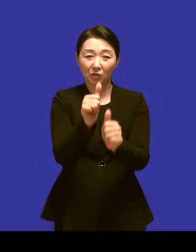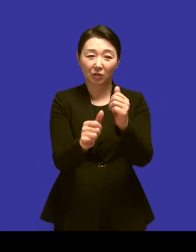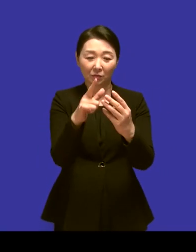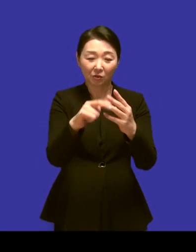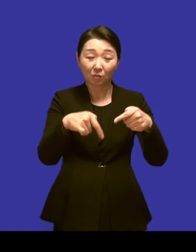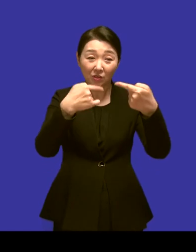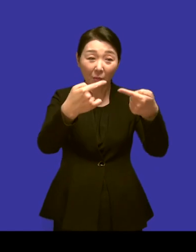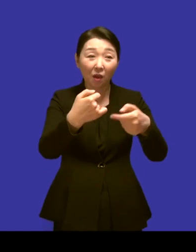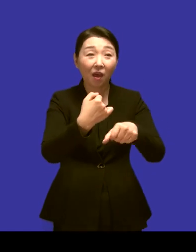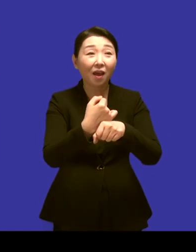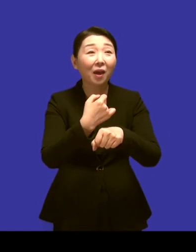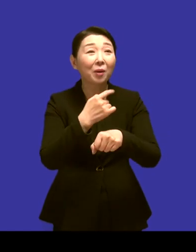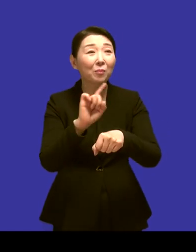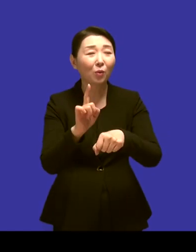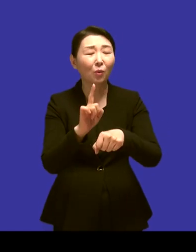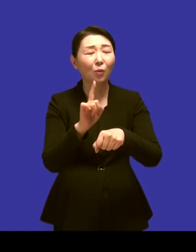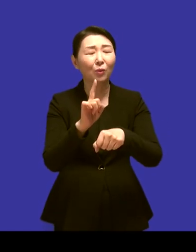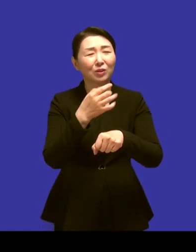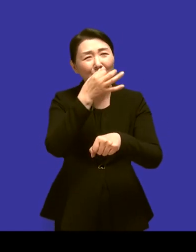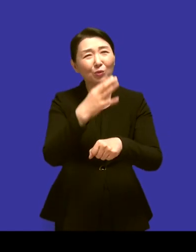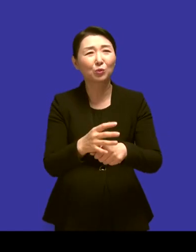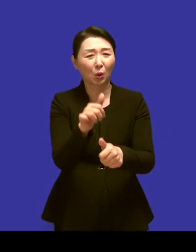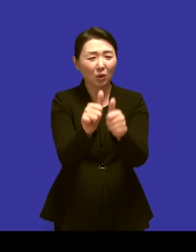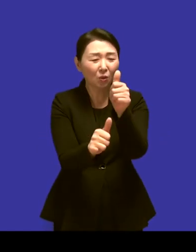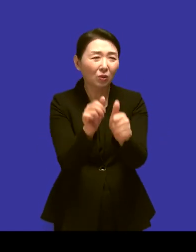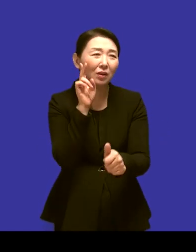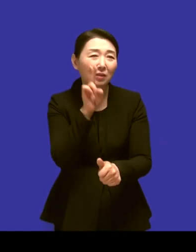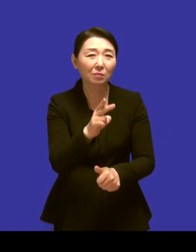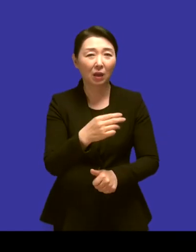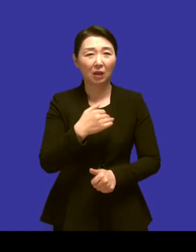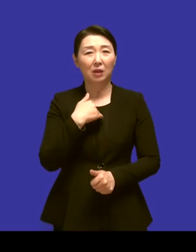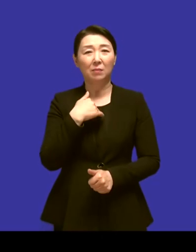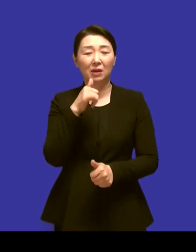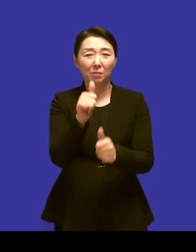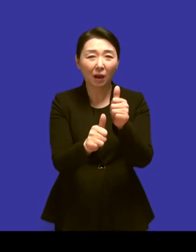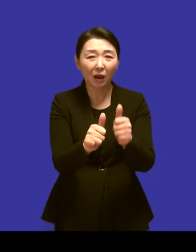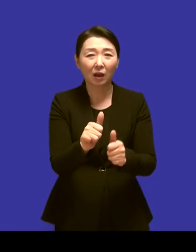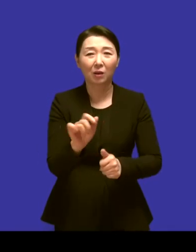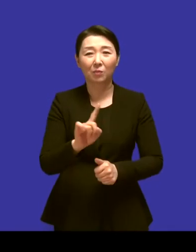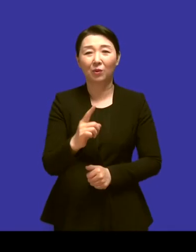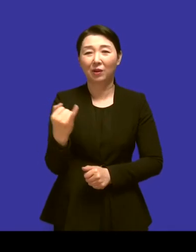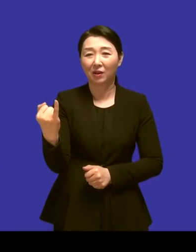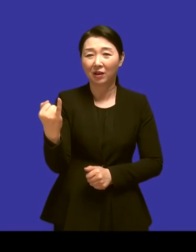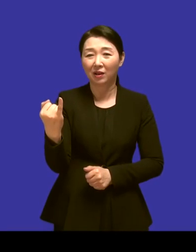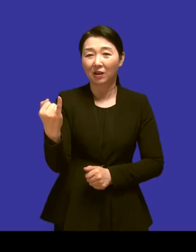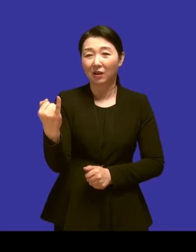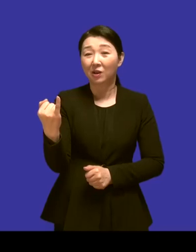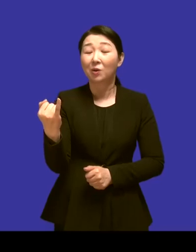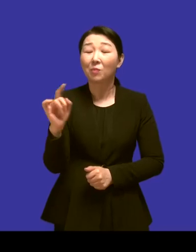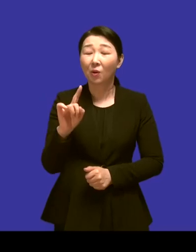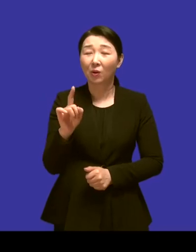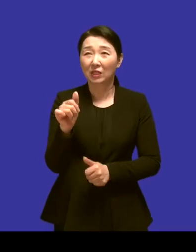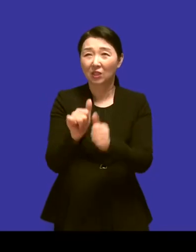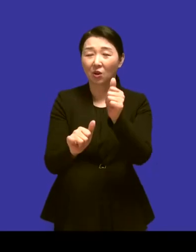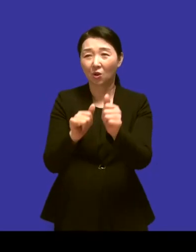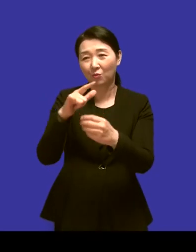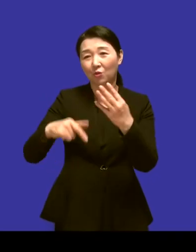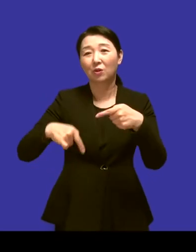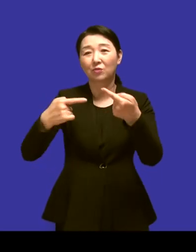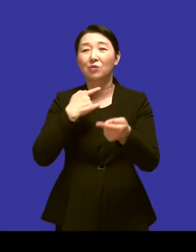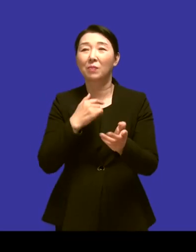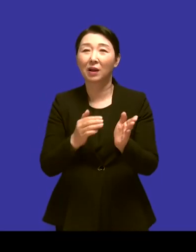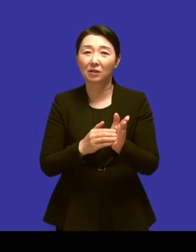많이 힘들잖아요. 사실 경쟁을 네. 하고 네. 자리 경연이지. 네. 우리 수지 씨도 최근에 경연 프로그램 나가셨었지만 네.